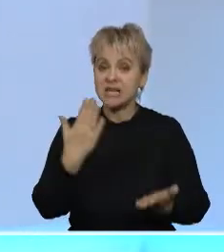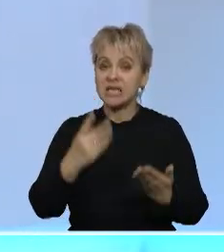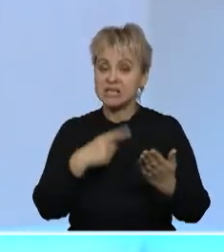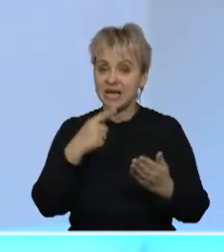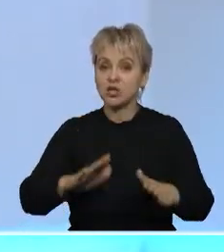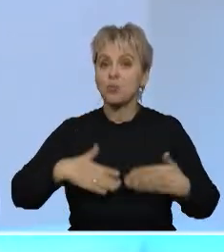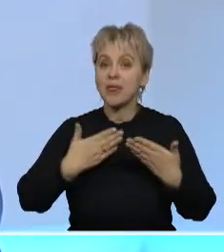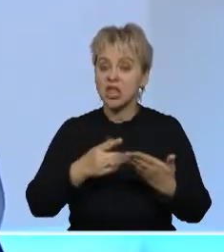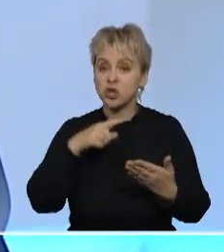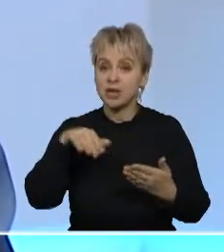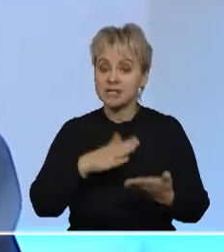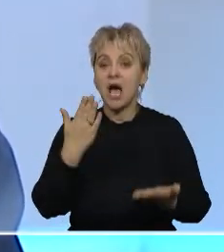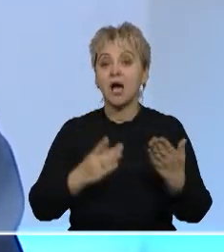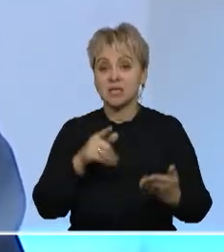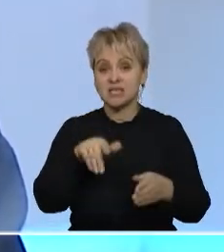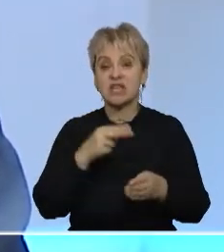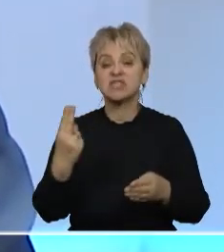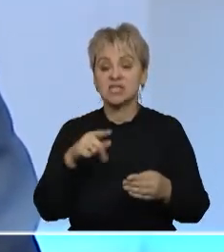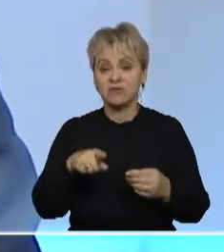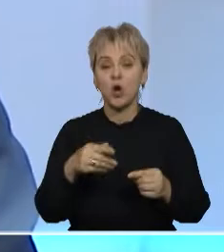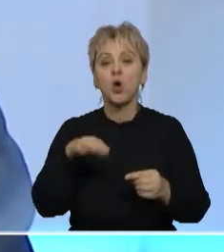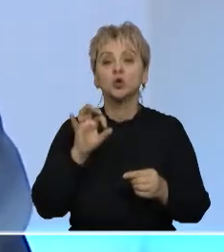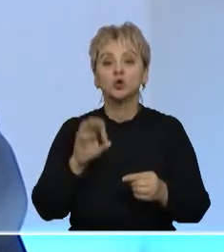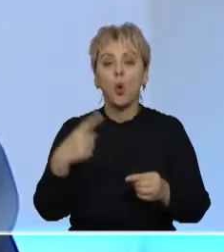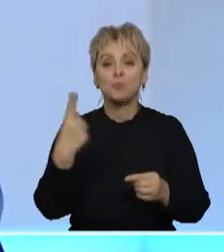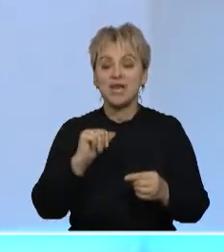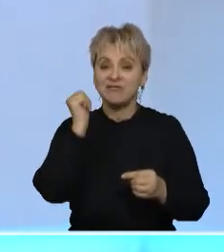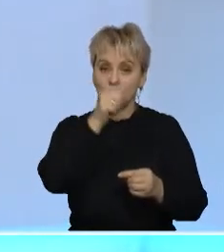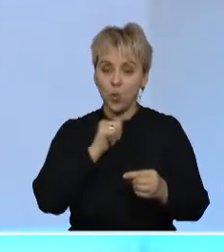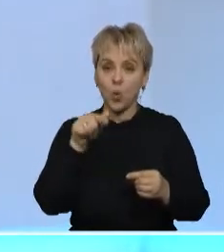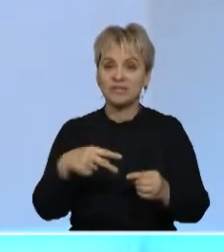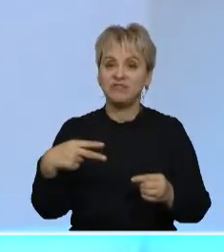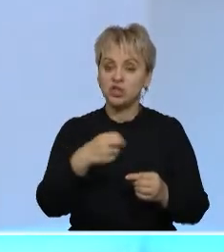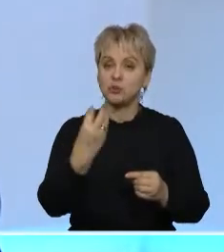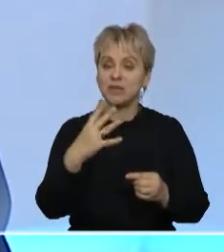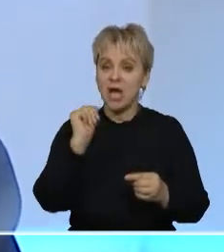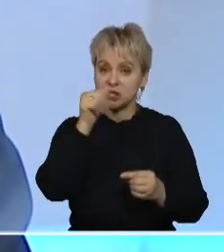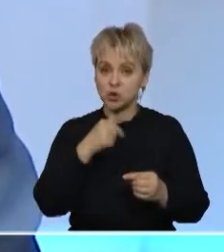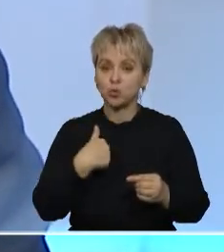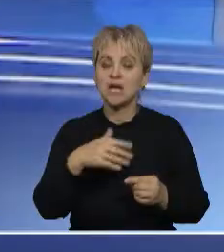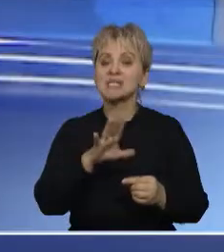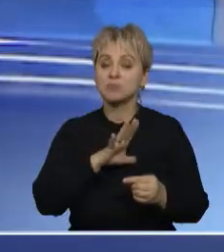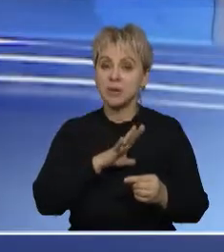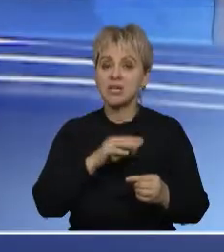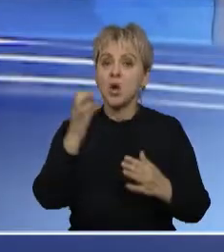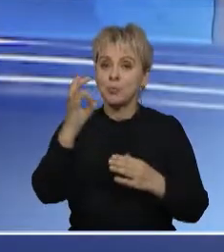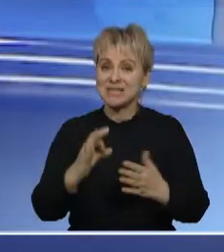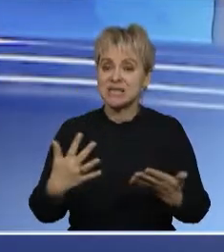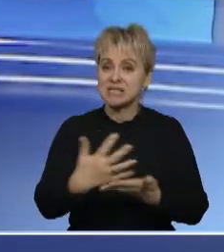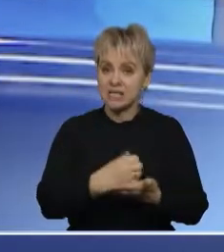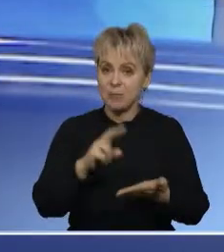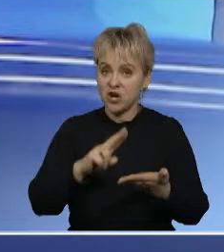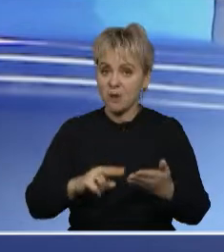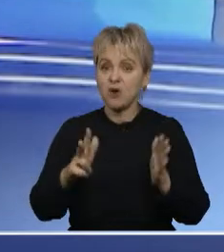по отношению к России. А если уже в цифрах, то первый год, 2015 год, у нас был процент собираемости